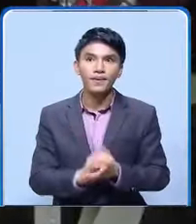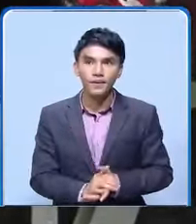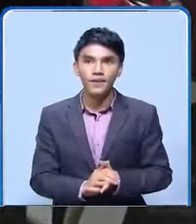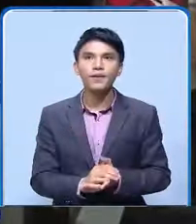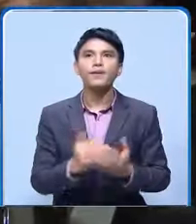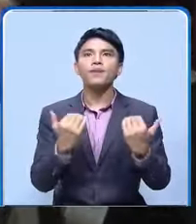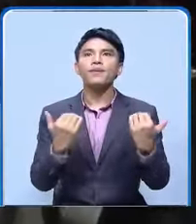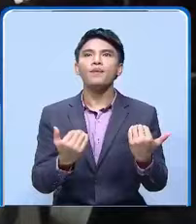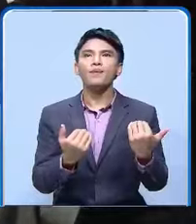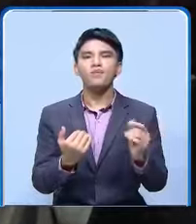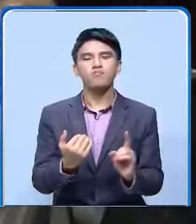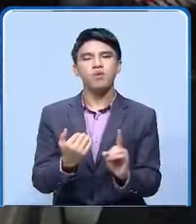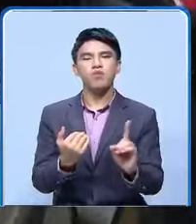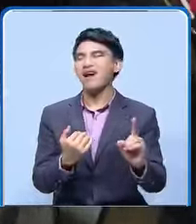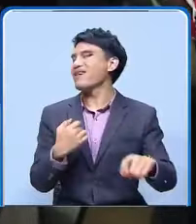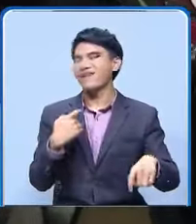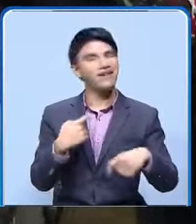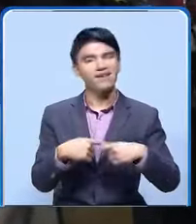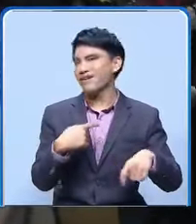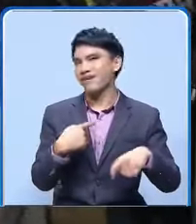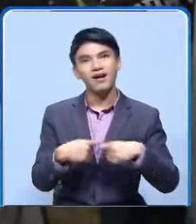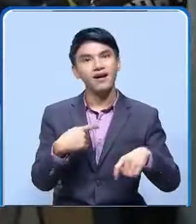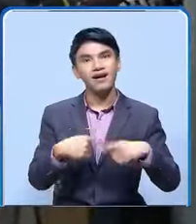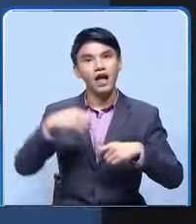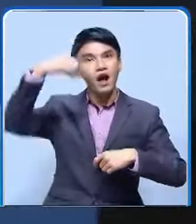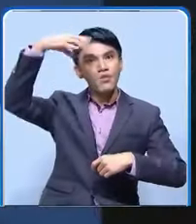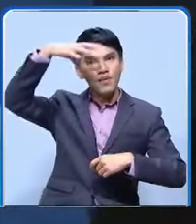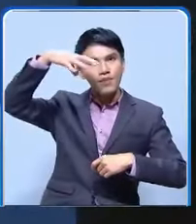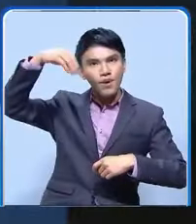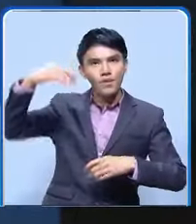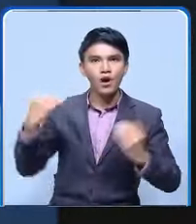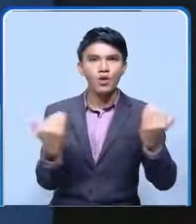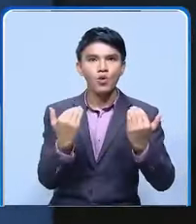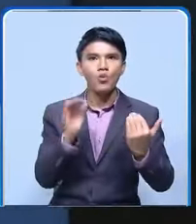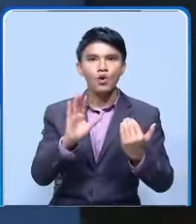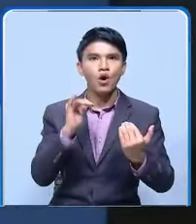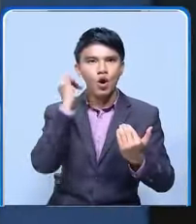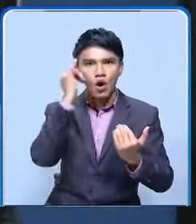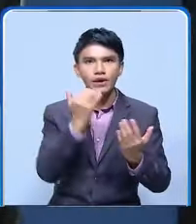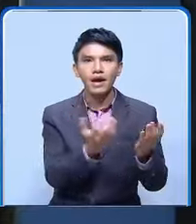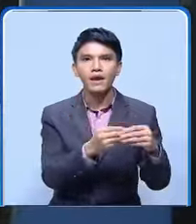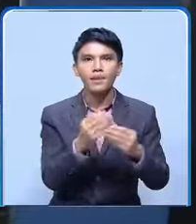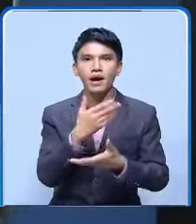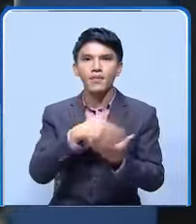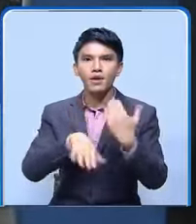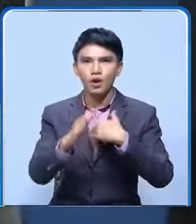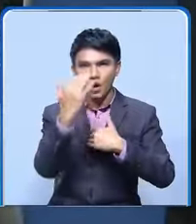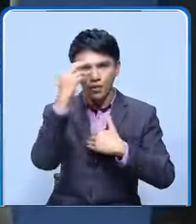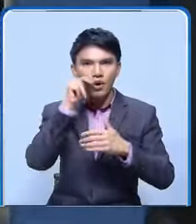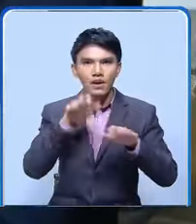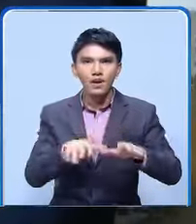การเดินเข้าออกแทบเป็นไปไม่ได้ประกอบกับมีการตัดไฟฟ้าทำให้ลูกชายของคุณยายต้องเข้ามารับเพราะเป็นคืนแรกที่น้ำท่วม